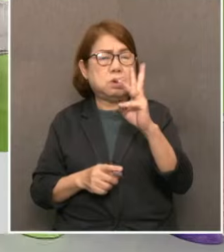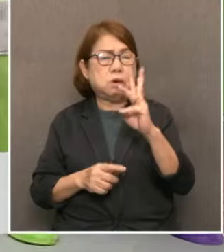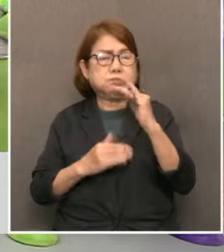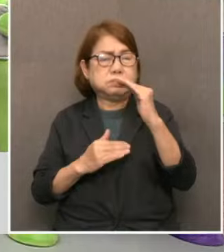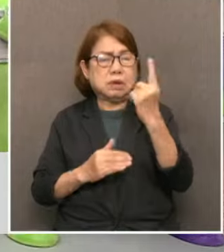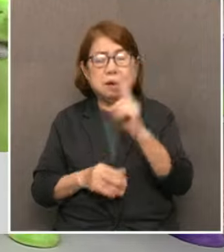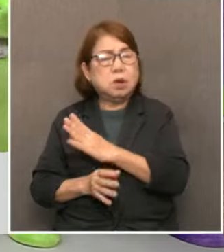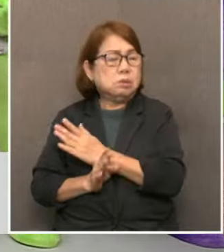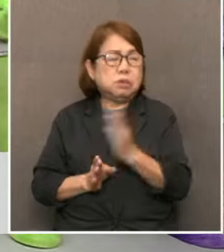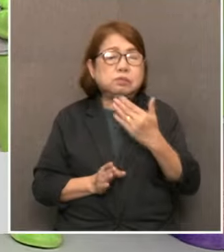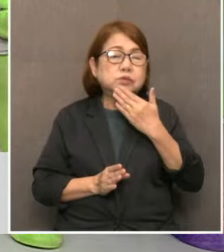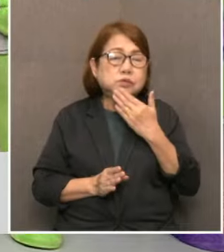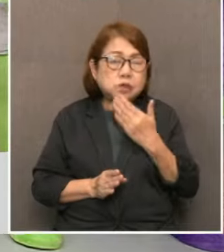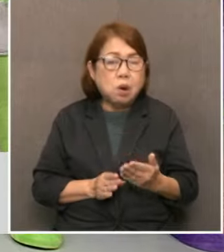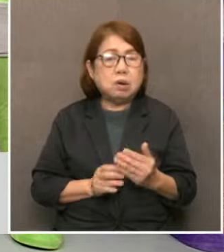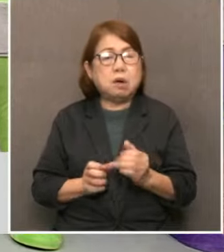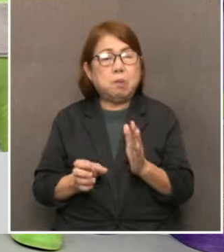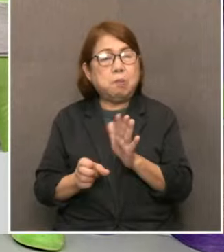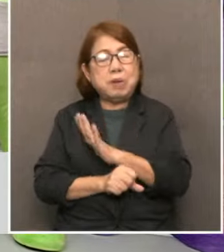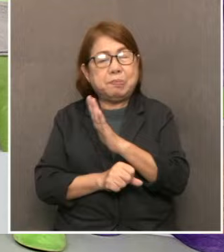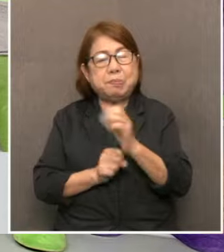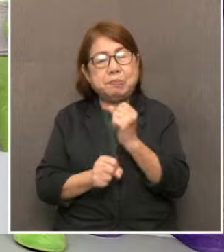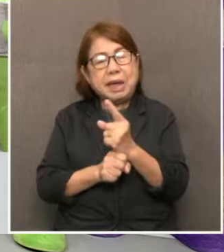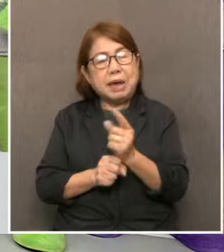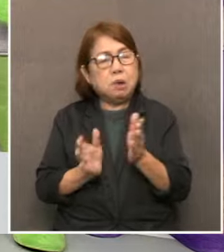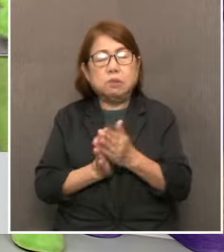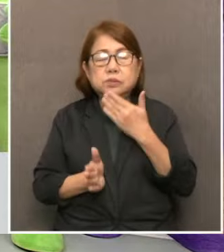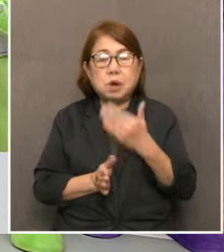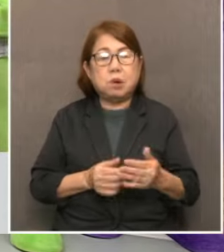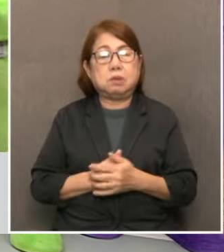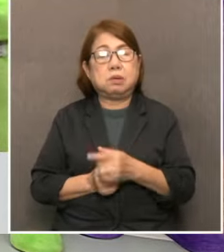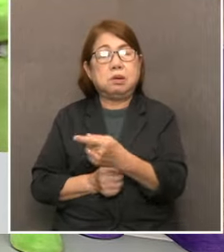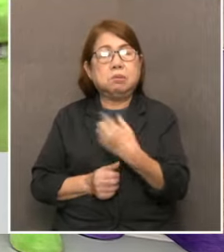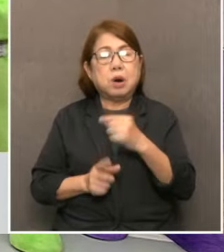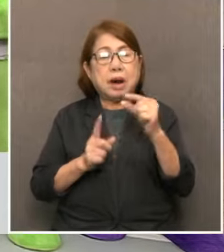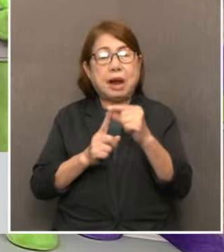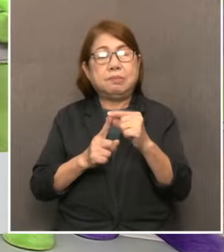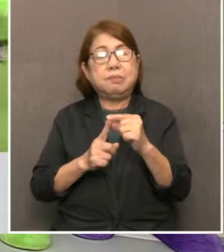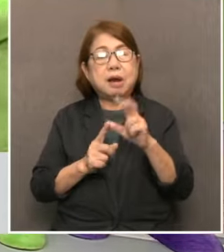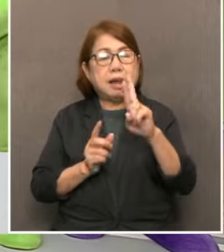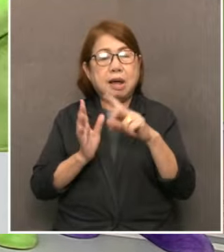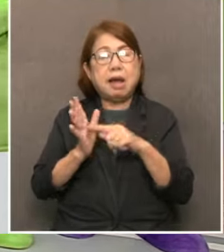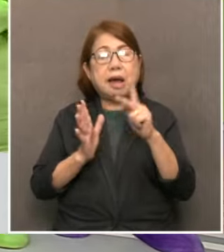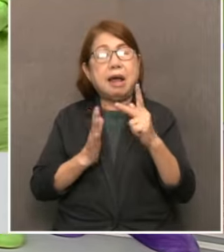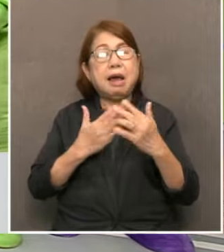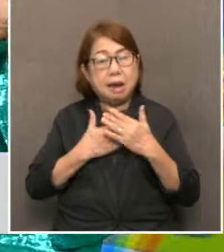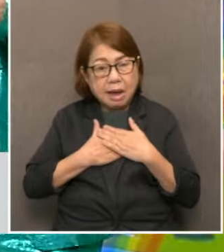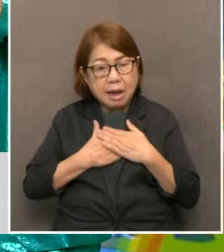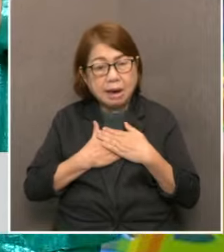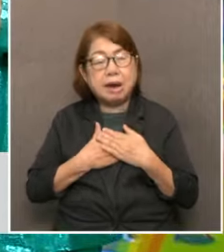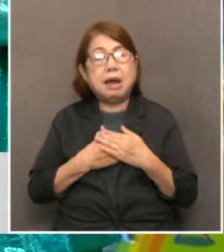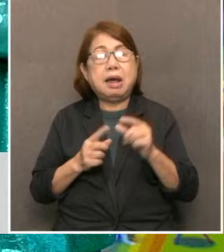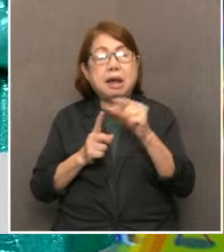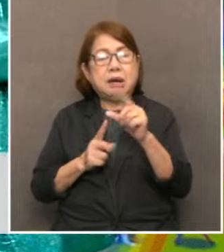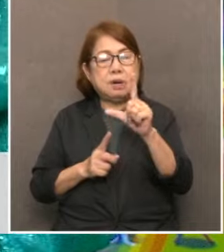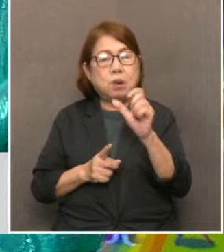ปีแลตลอดไปด้วยจริงๆแล้วอย่างที่คุณอาร์ตเกิดเมื่อสักครู่เรื่องของคำว่ารักคำว่า Loveเนี่ยมันไม่มีการแบ่งแยกเพศใช่มคะทีนี้แน่